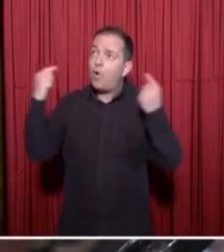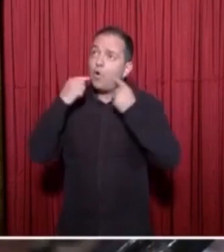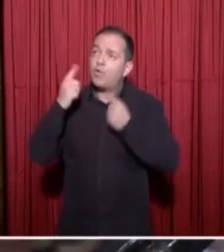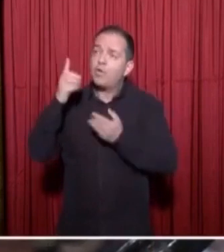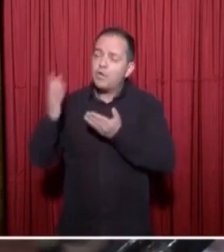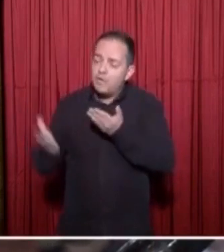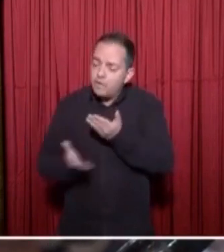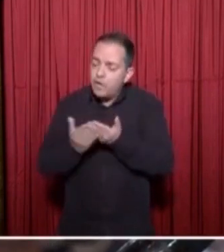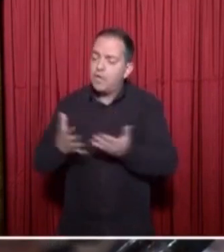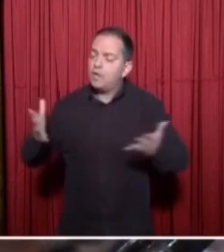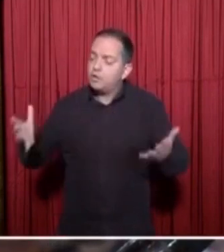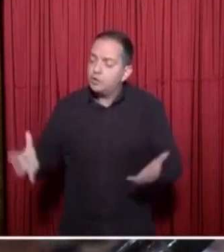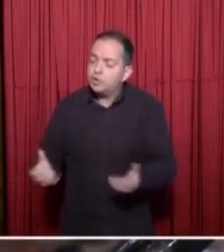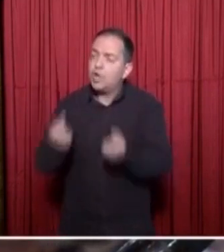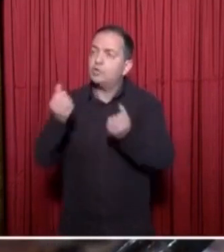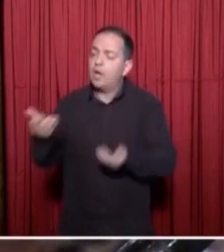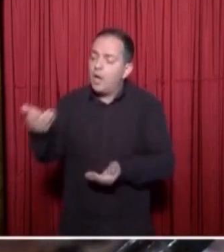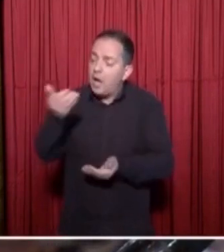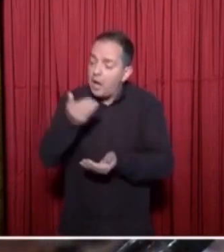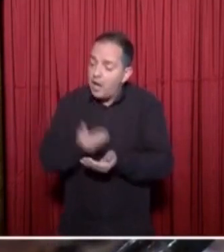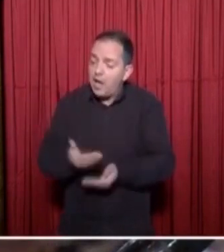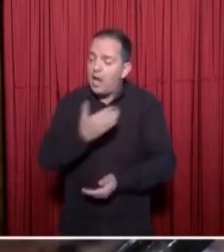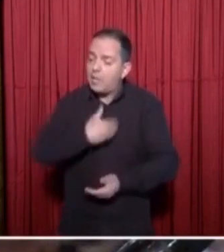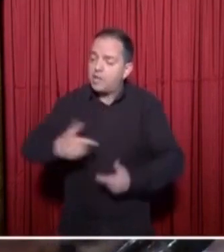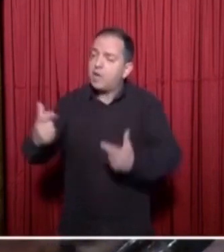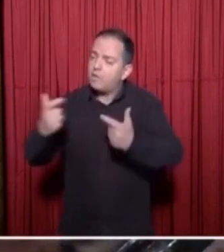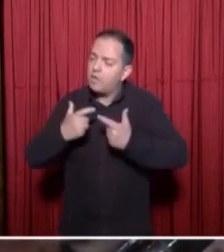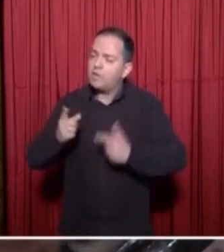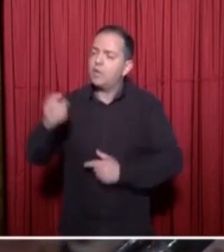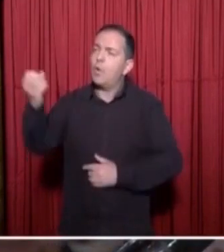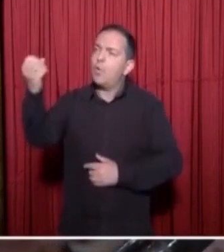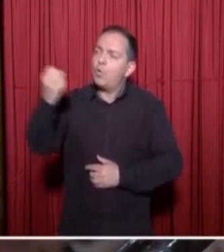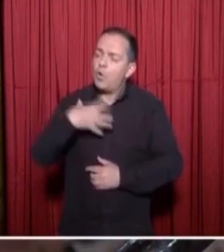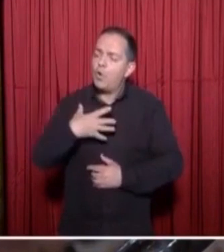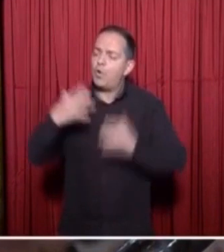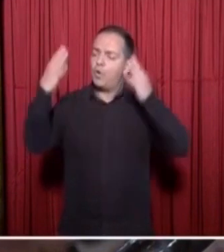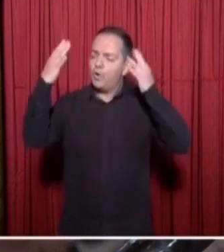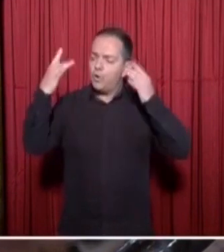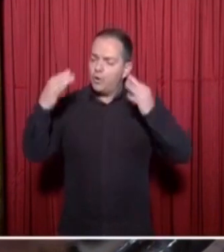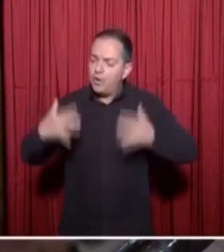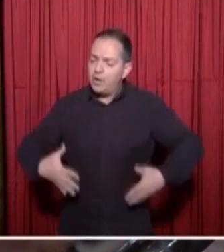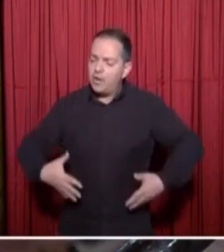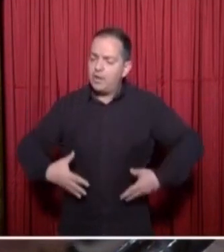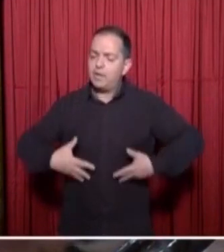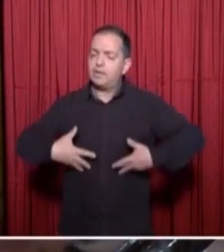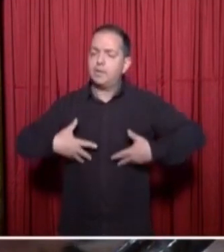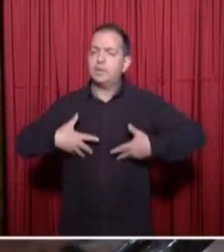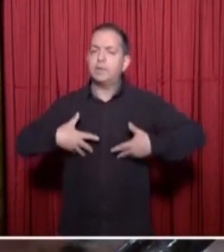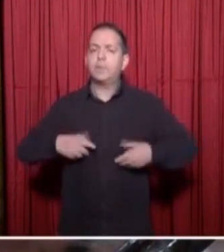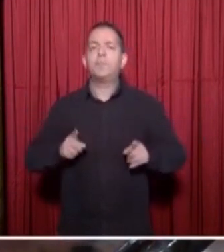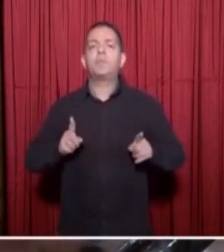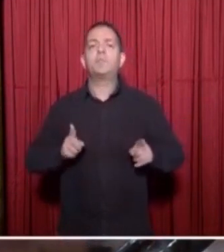αντιλαβούς όσων ελέησον και διαφυλάξον ημάς ο Θεός της η χάριτη.